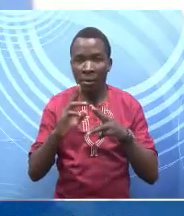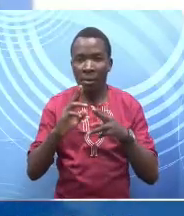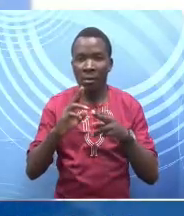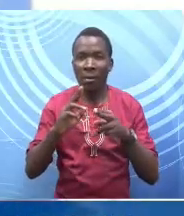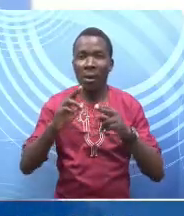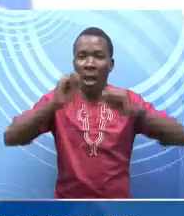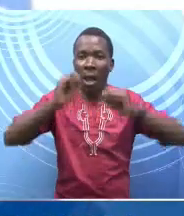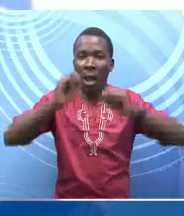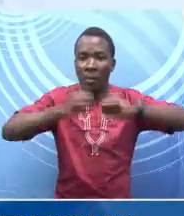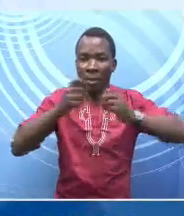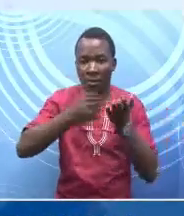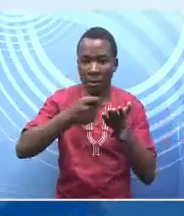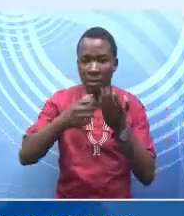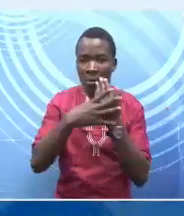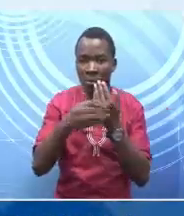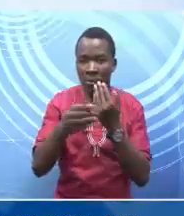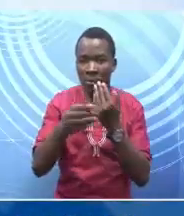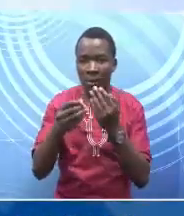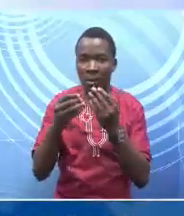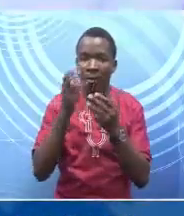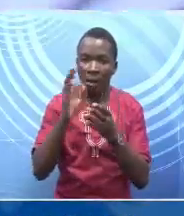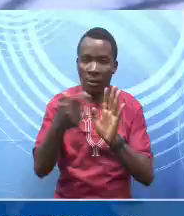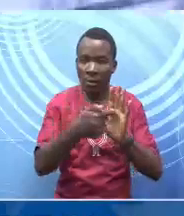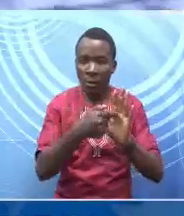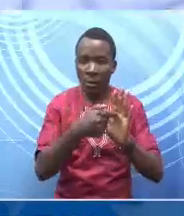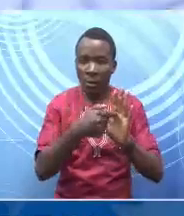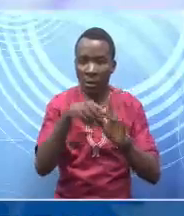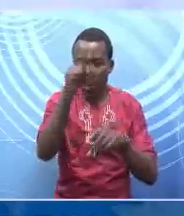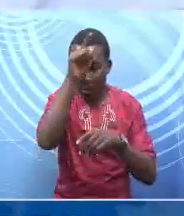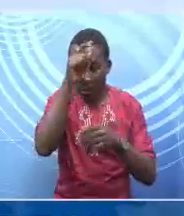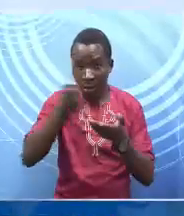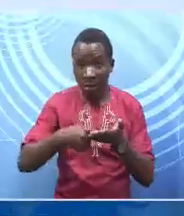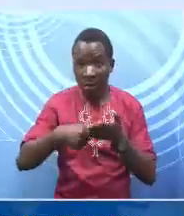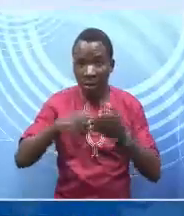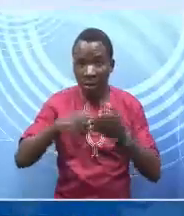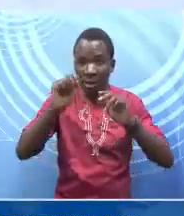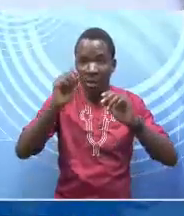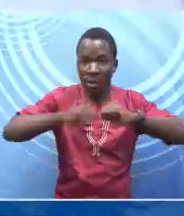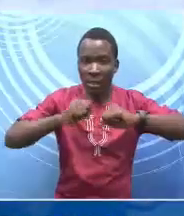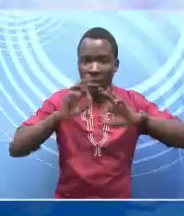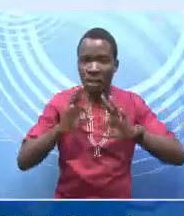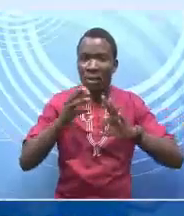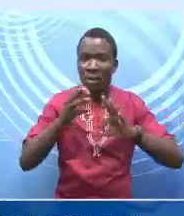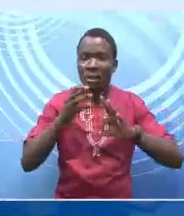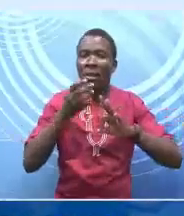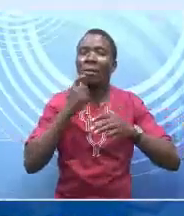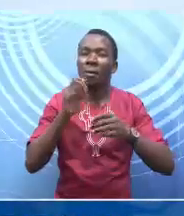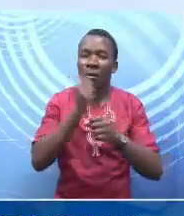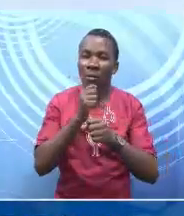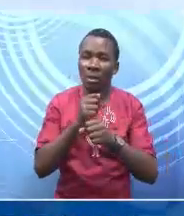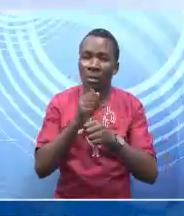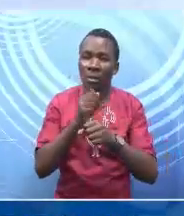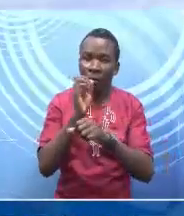twabonye mwatweretse ni uko uwo muturage basinyanye amasezerano icya mbere ari gukora tunamugiraho inama ni